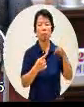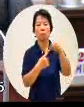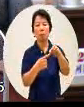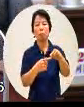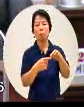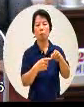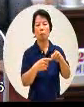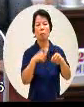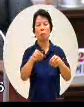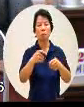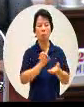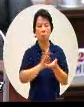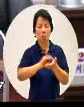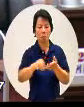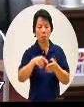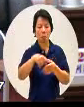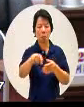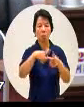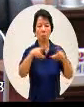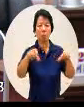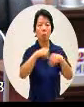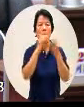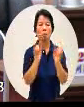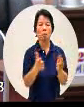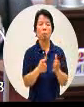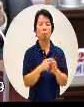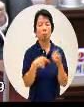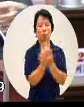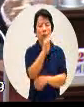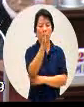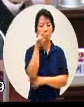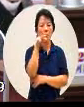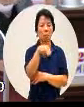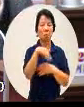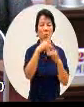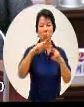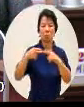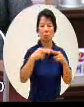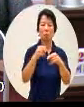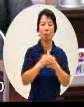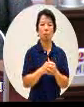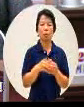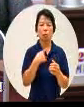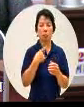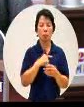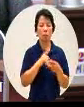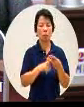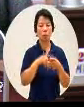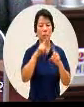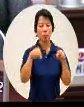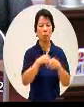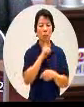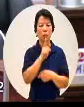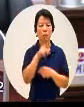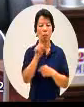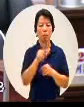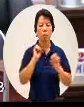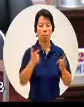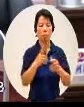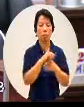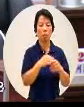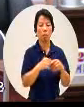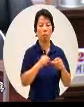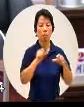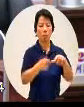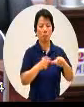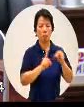不想說跳票其實就是改變政策所以我的主張是什麼?外主張還不是公車